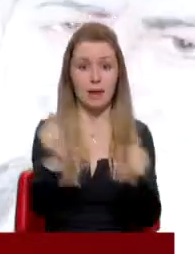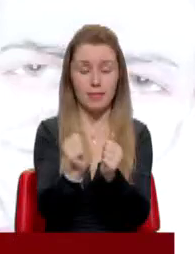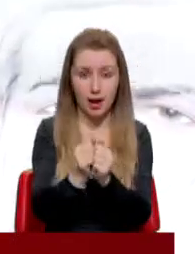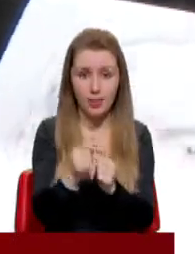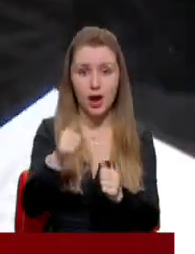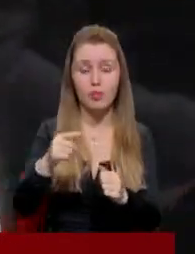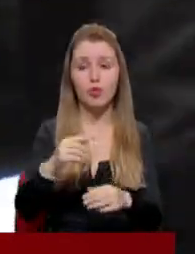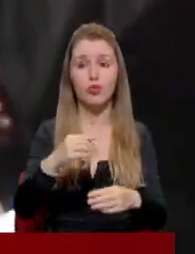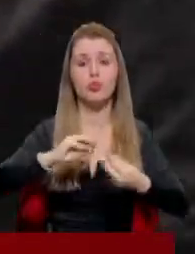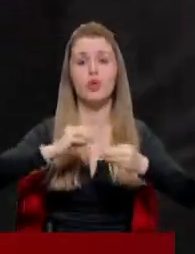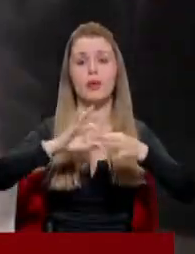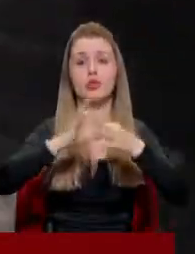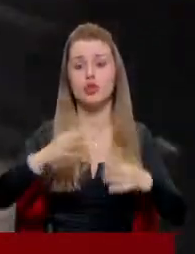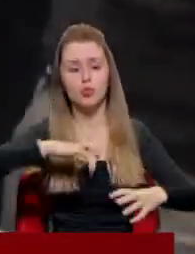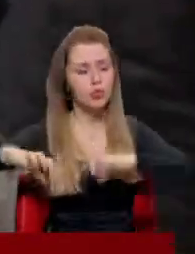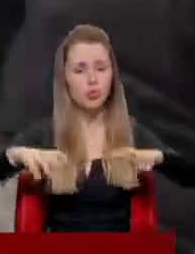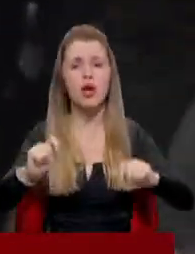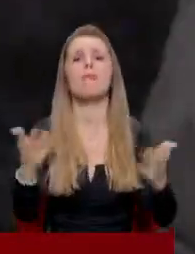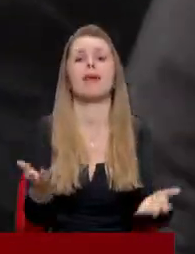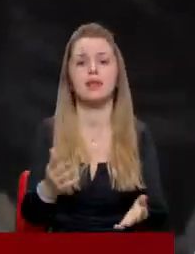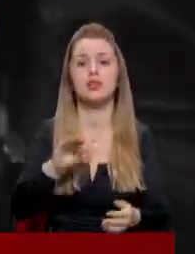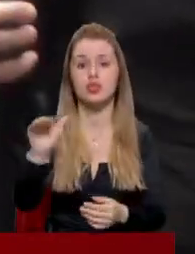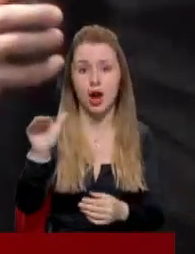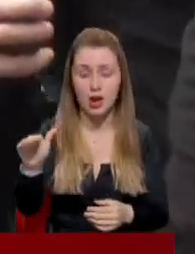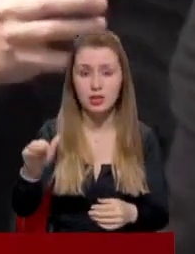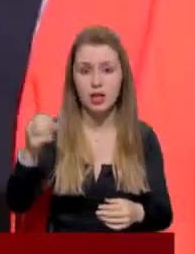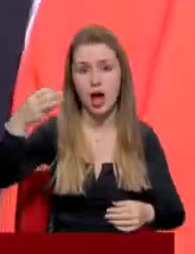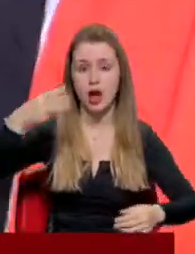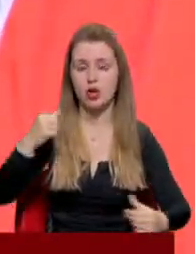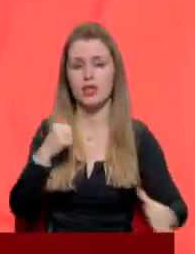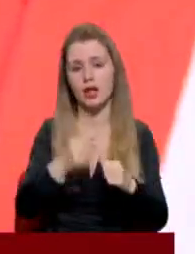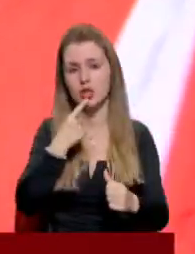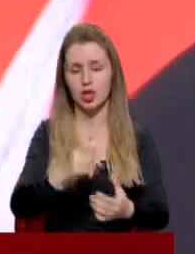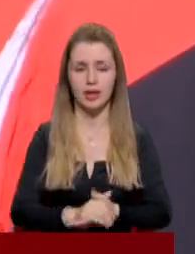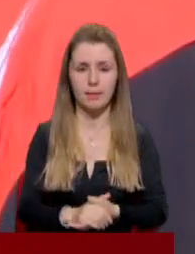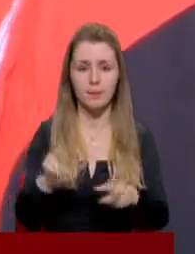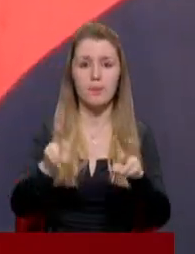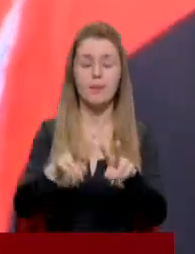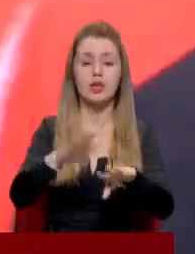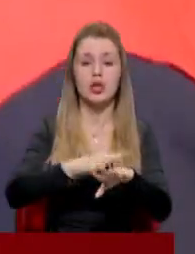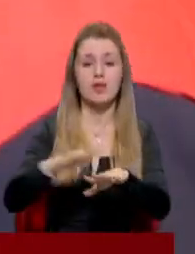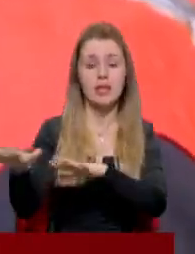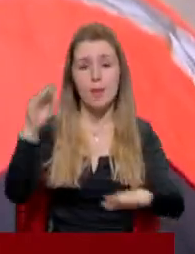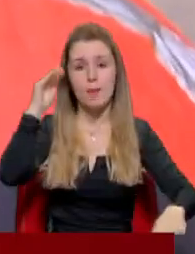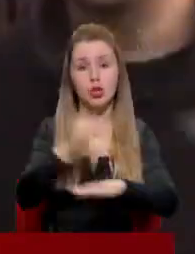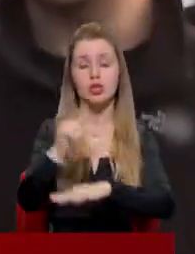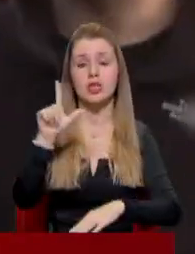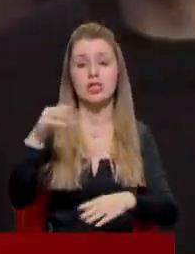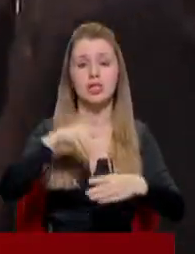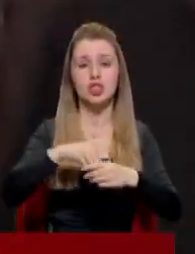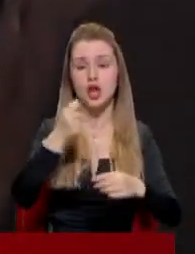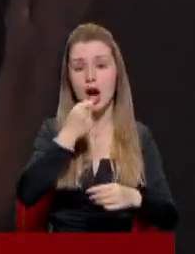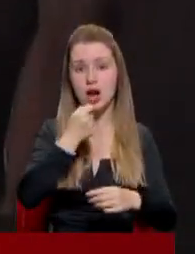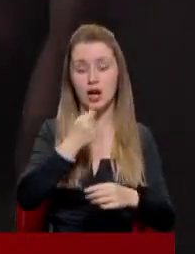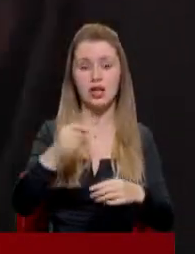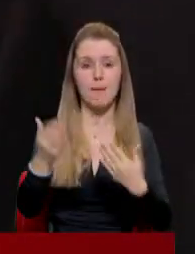deprem yaralarını sarın, şuculuk buculuk yapmayın çağrısını Erdoğan'a bir kez daha yineledi. Mansur Yavaş depremzedelerin ihtiyaçları için